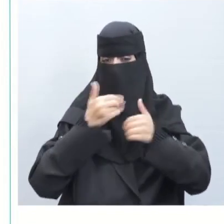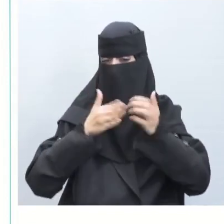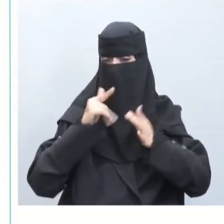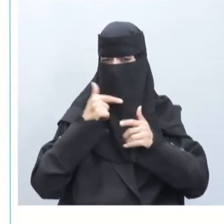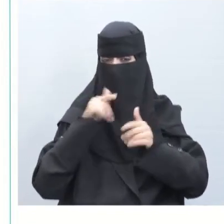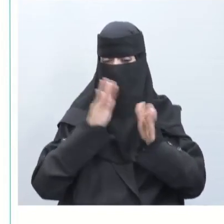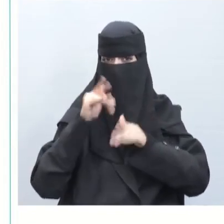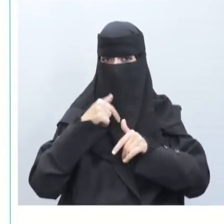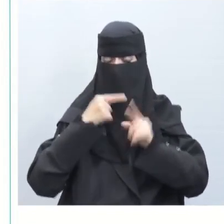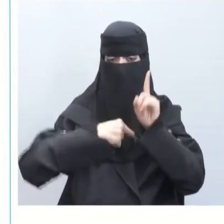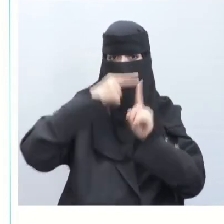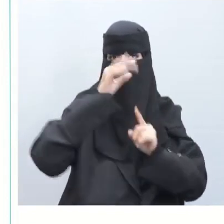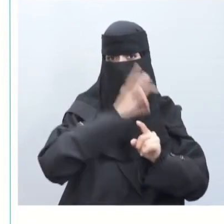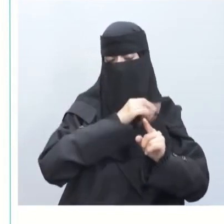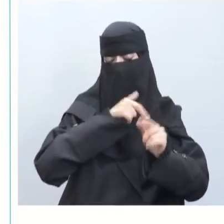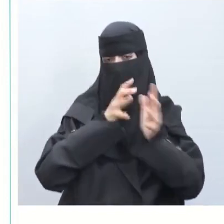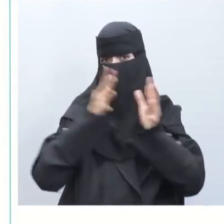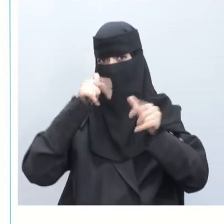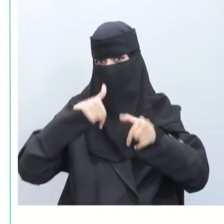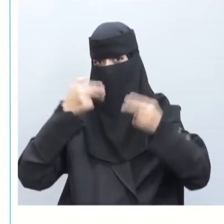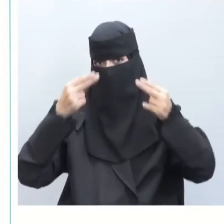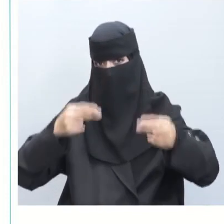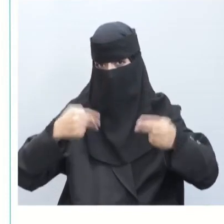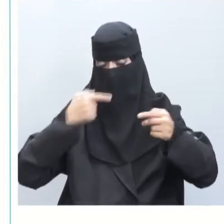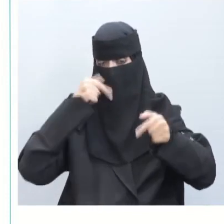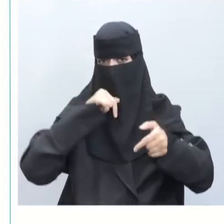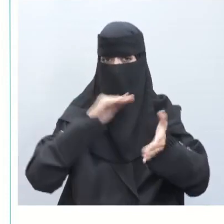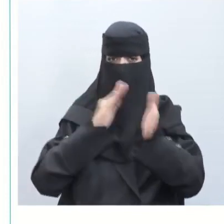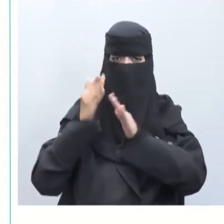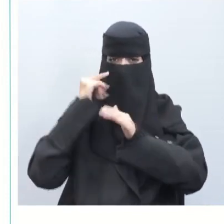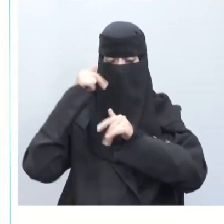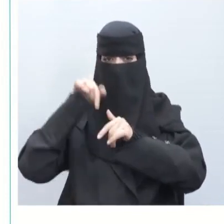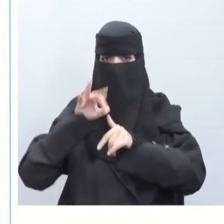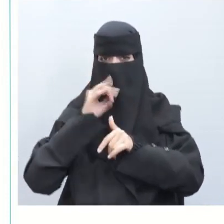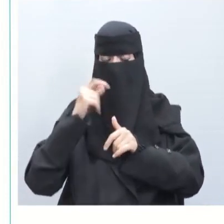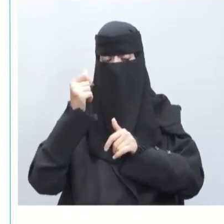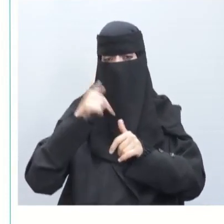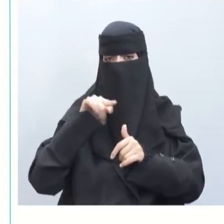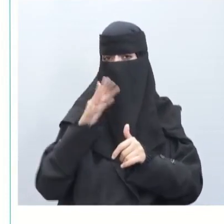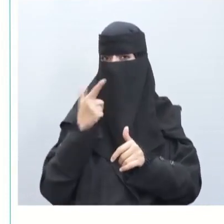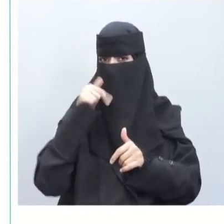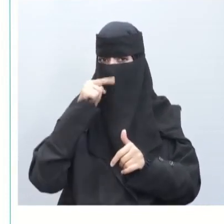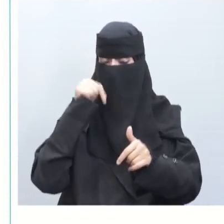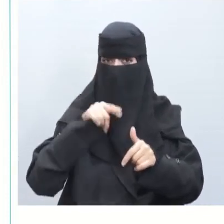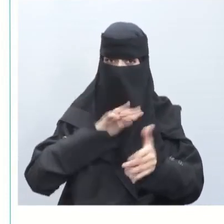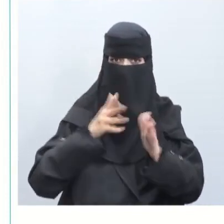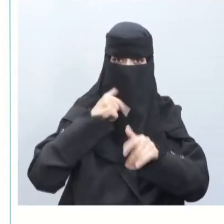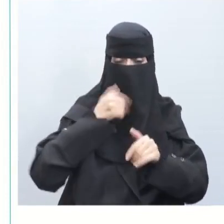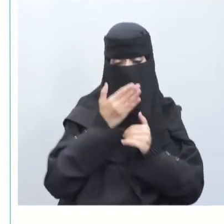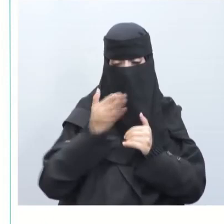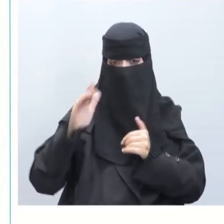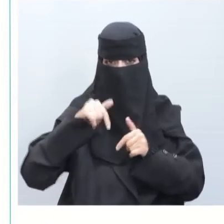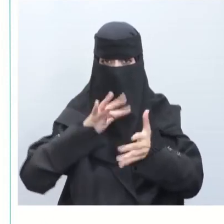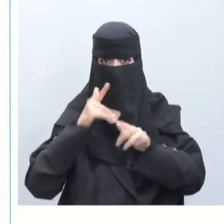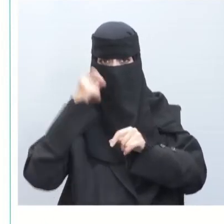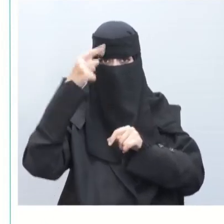او ان تكون هنالك فائده كبيره من الفعاليه مقابل مقابل التكاليف لذلك قد نستغني عن بعض